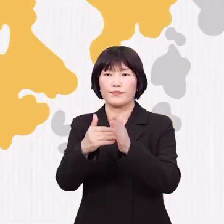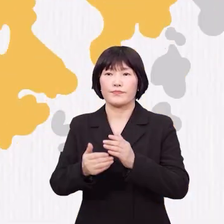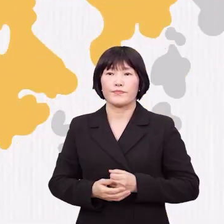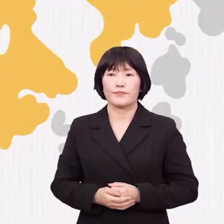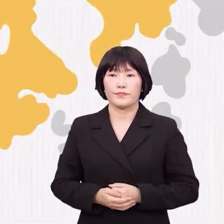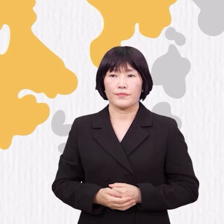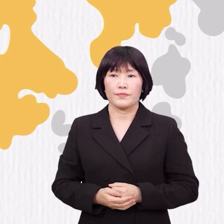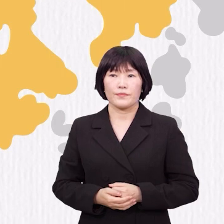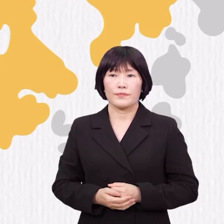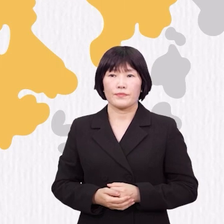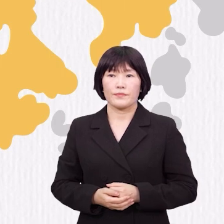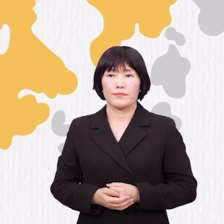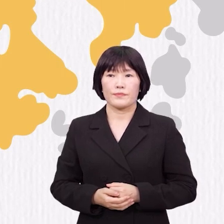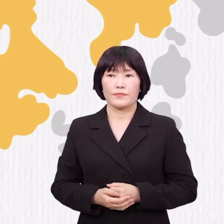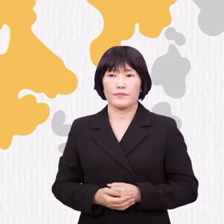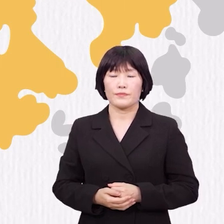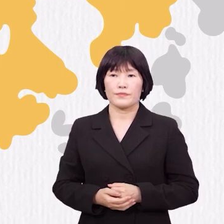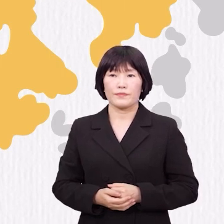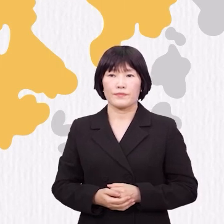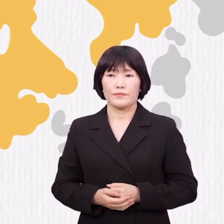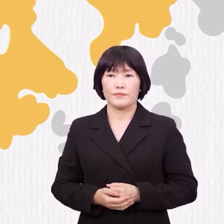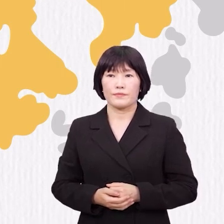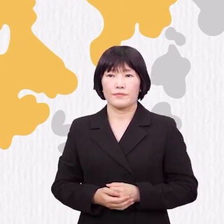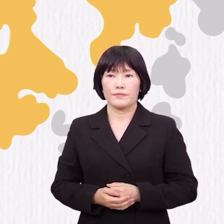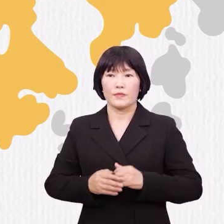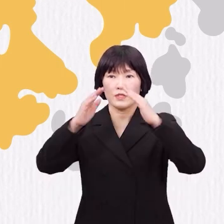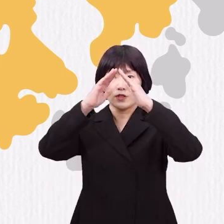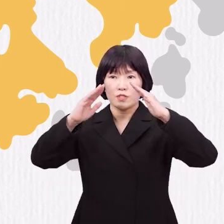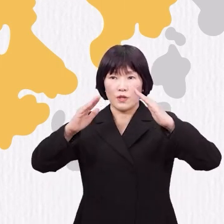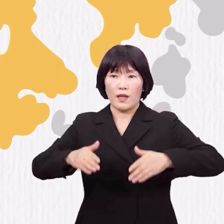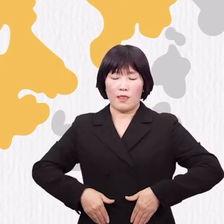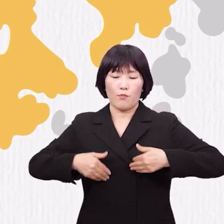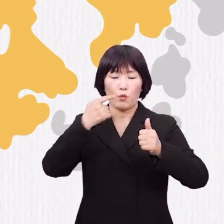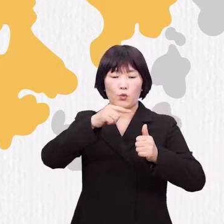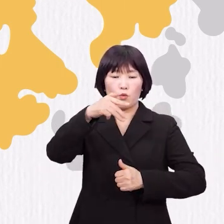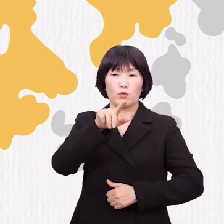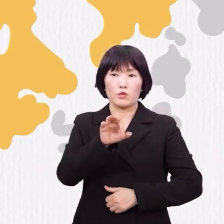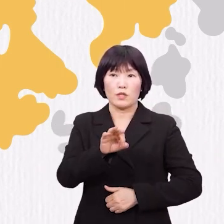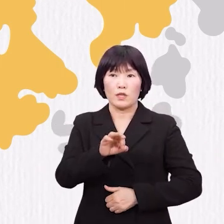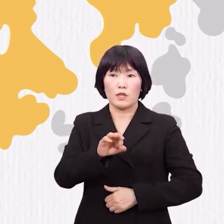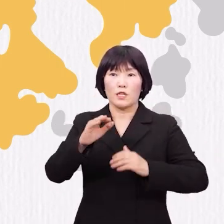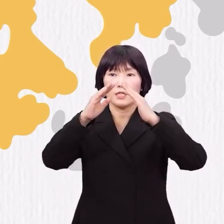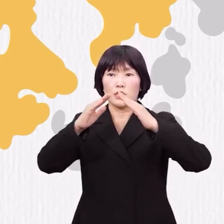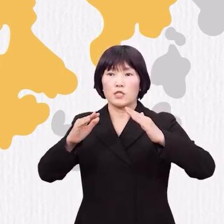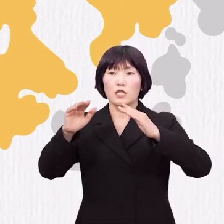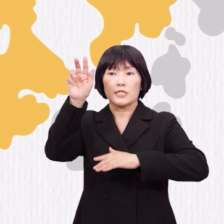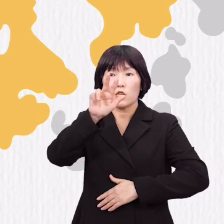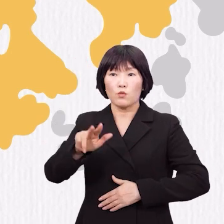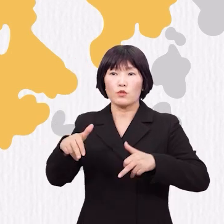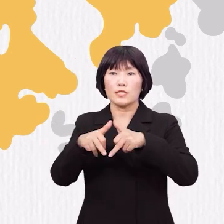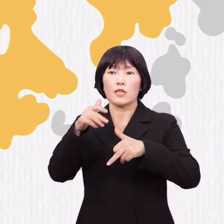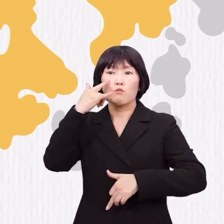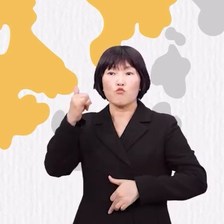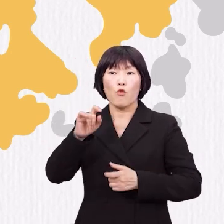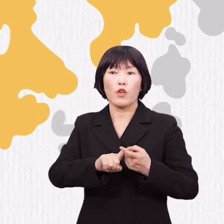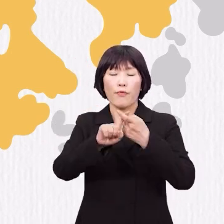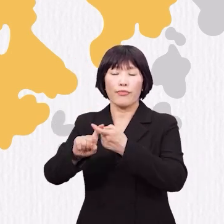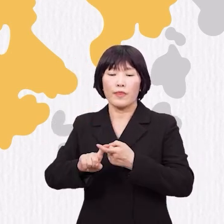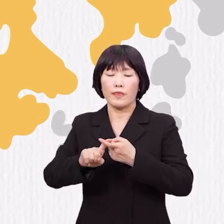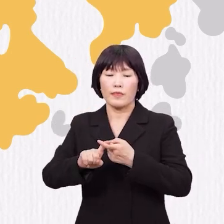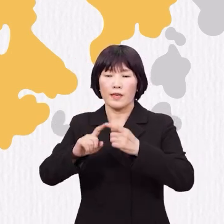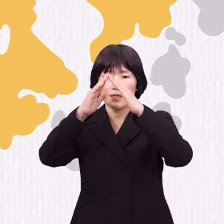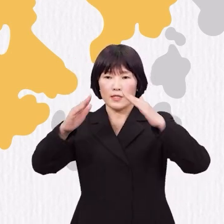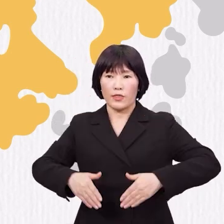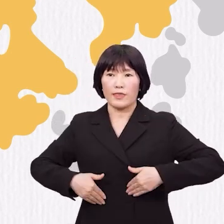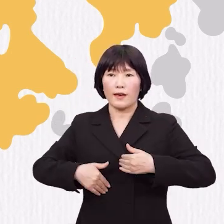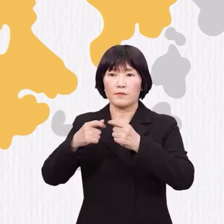전라남도 교육청에서는 전국 장애인 부모연대 전남지구를 통해 11명의 학생들이 5곳의 사업체에서